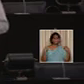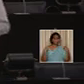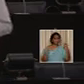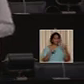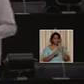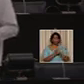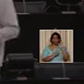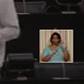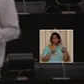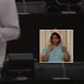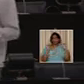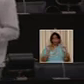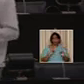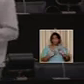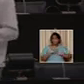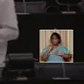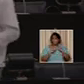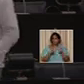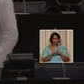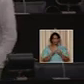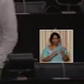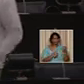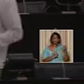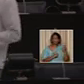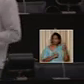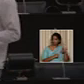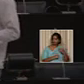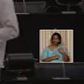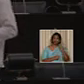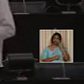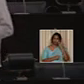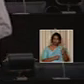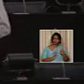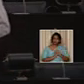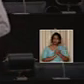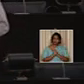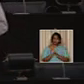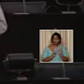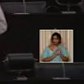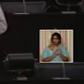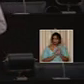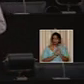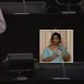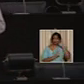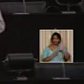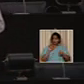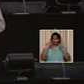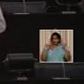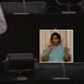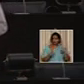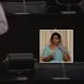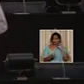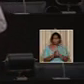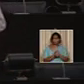නිලධාරියෙදී මේ සිදුවෙන්නේ. ඒ කියන්නේ අනුපාතයක් අනුව සිදුවෙන්නේ නැති එකත් ඒ වගේම අපි දකිනවා ගරු ඇමතුමනි මේ අනවශ්‍ය තැන් වලට ආරක්ෂාව